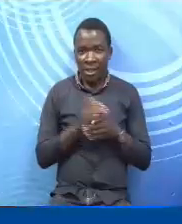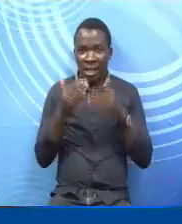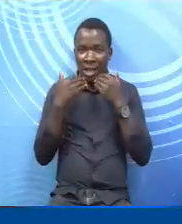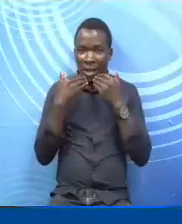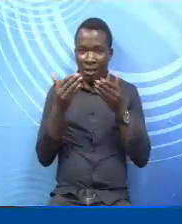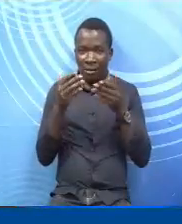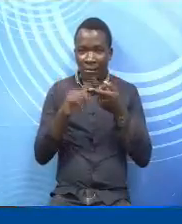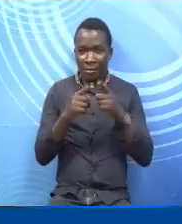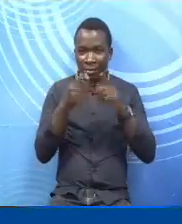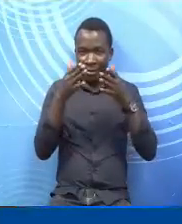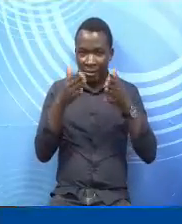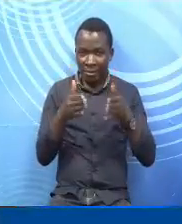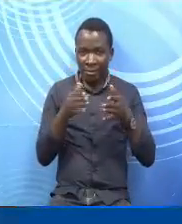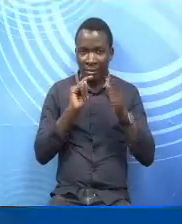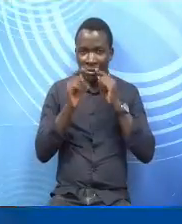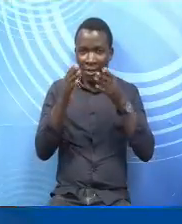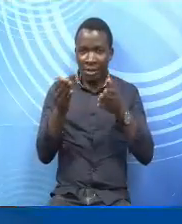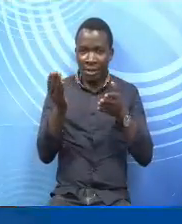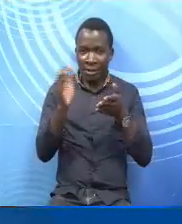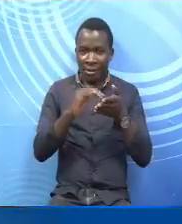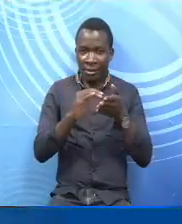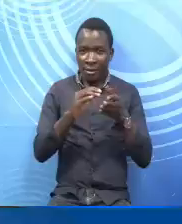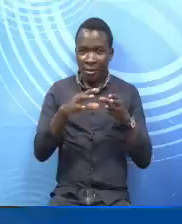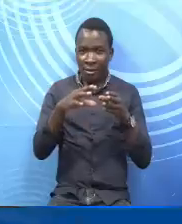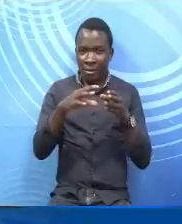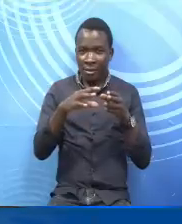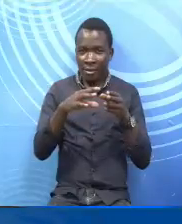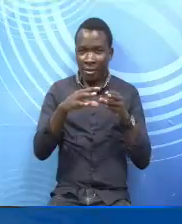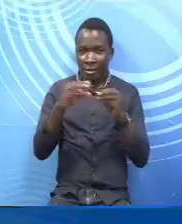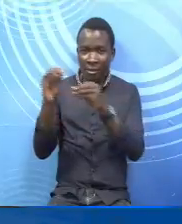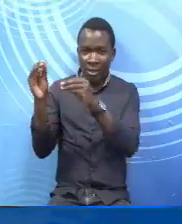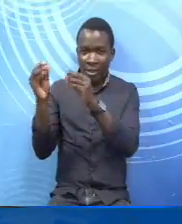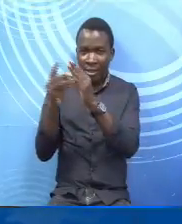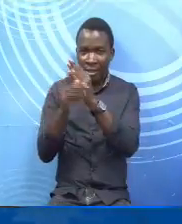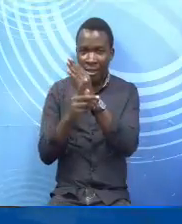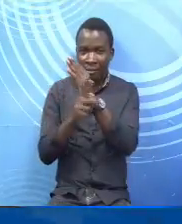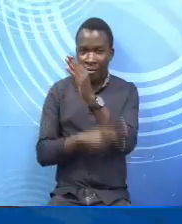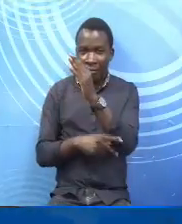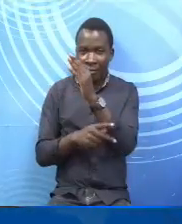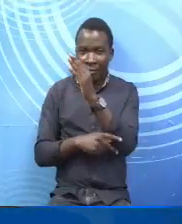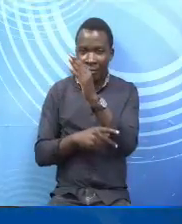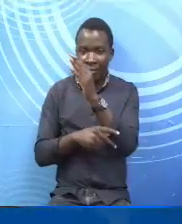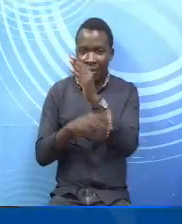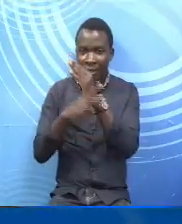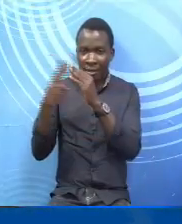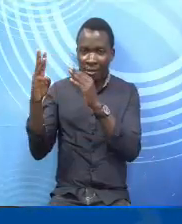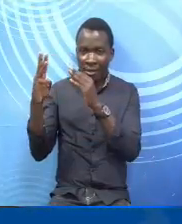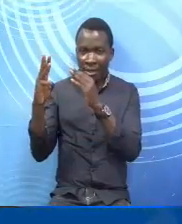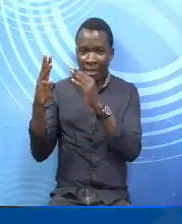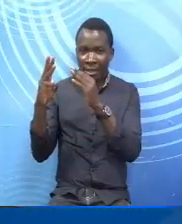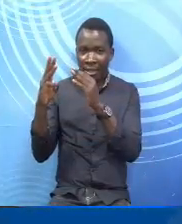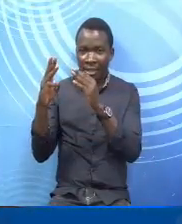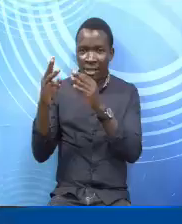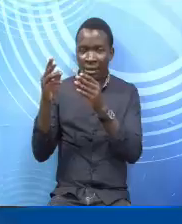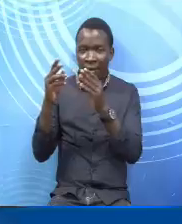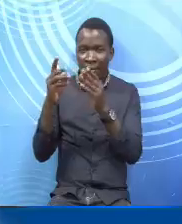arakoze mugenzi wacu Mahoro Samson reka twirikize mu ntara y'uburengerazuba mu karere ka Nyabihu aho abakora ubucuruzi buciriritse basaba igihe